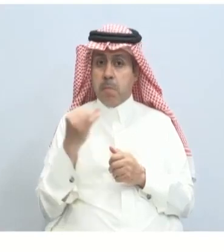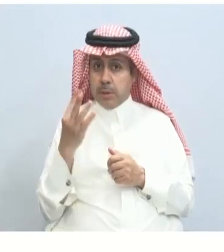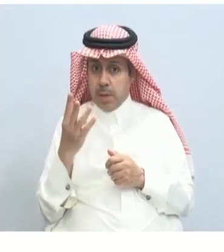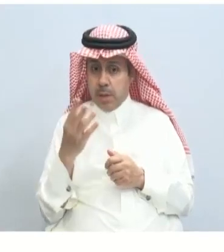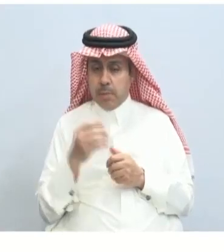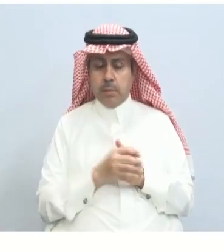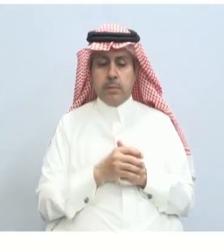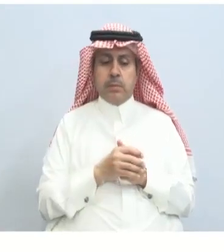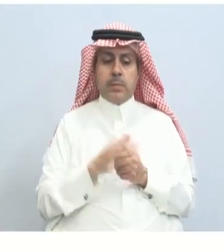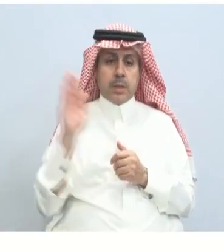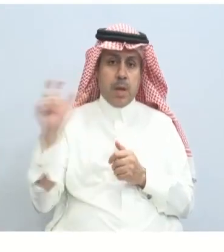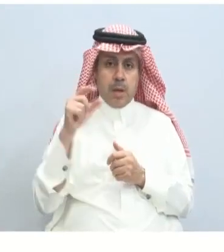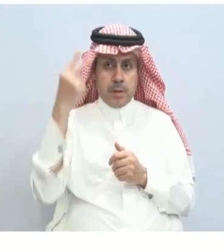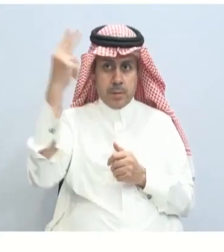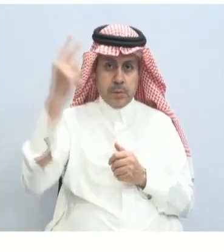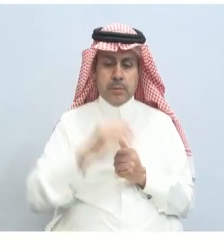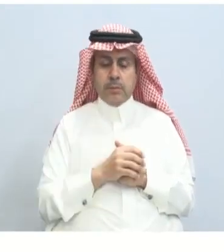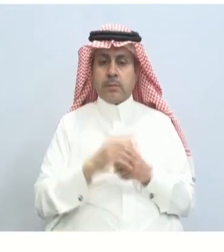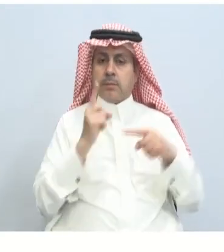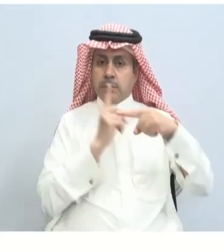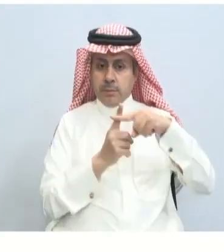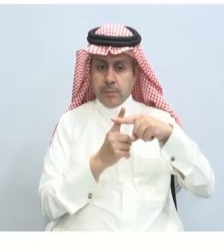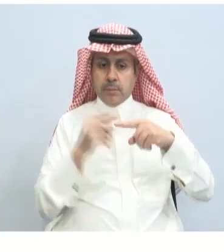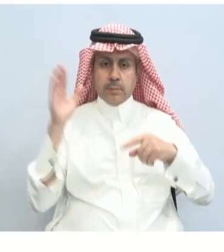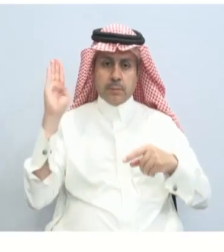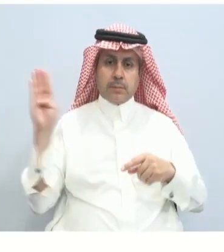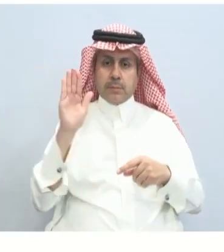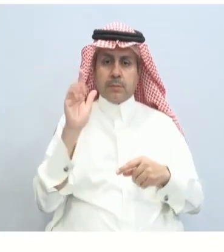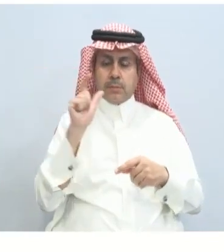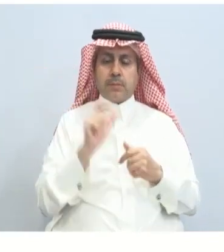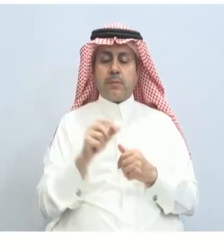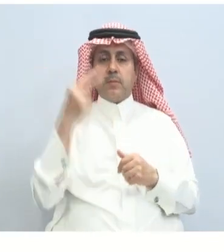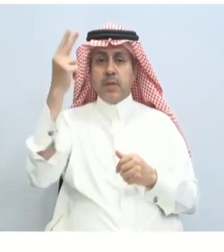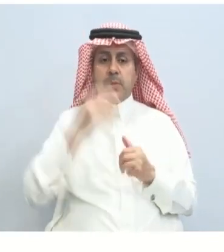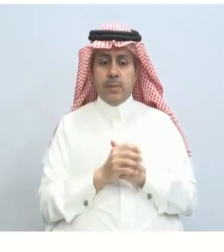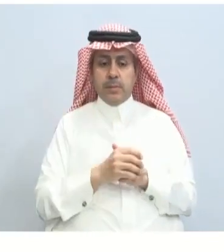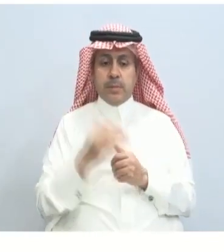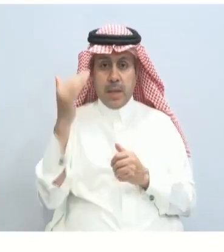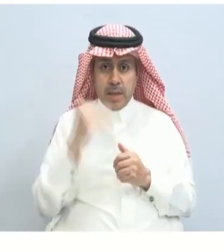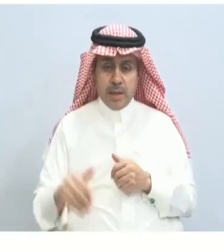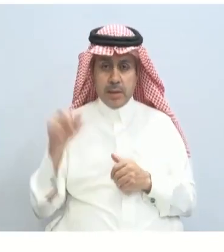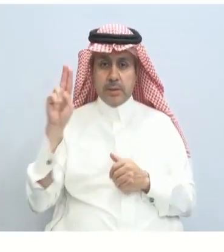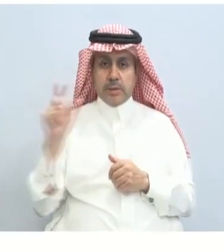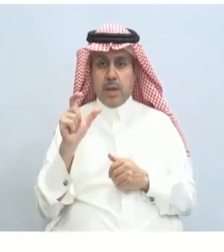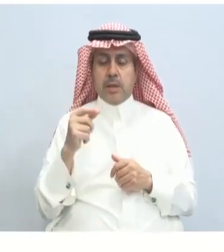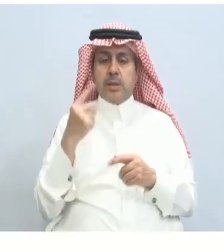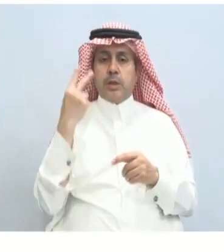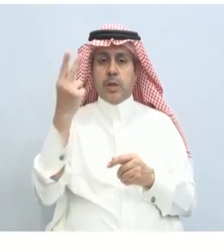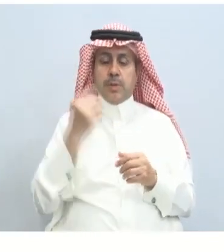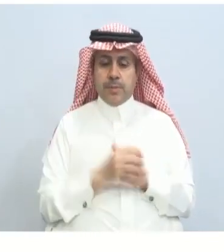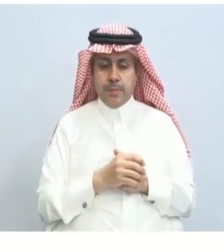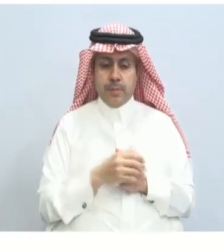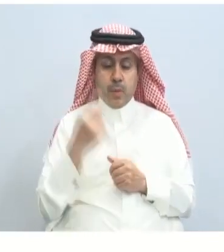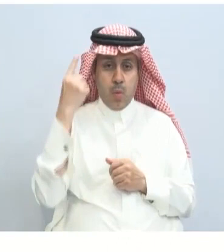بقول لك ساين تربيع زائدا كوساين تربيع على تان تربيع وبالتالي هذا بيعطيني